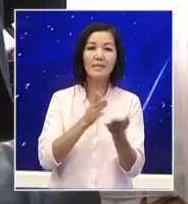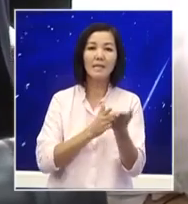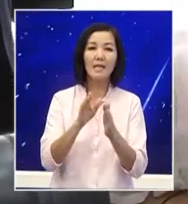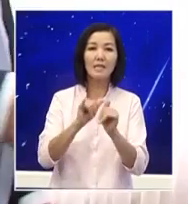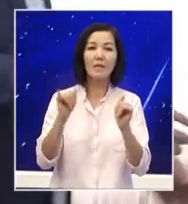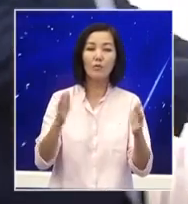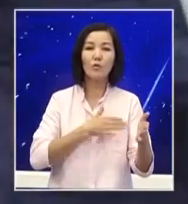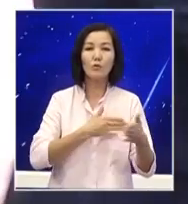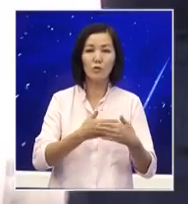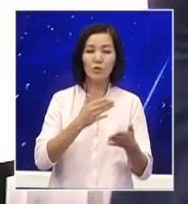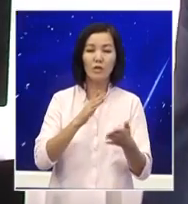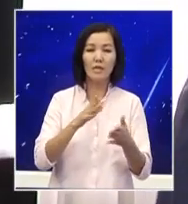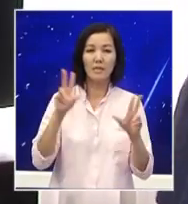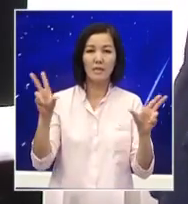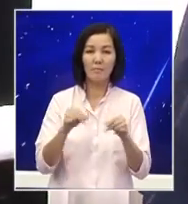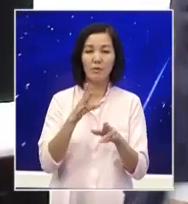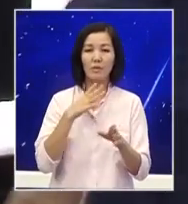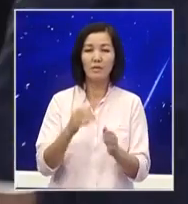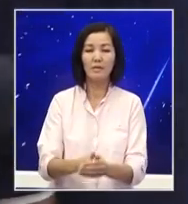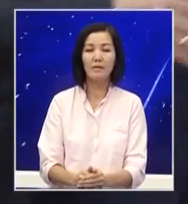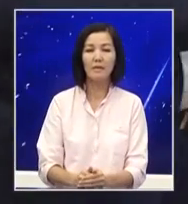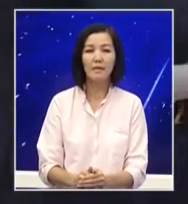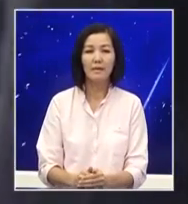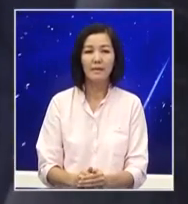салаларды дамытуға күш салатынын айтты.